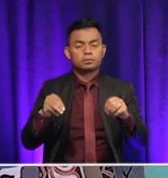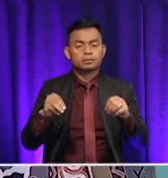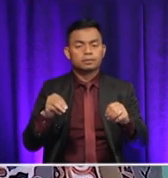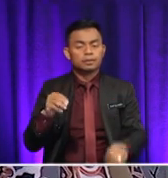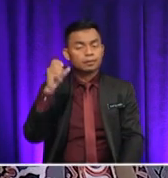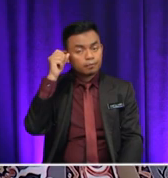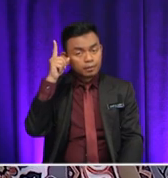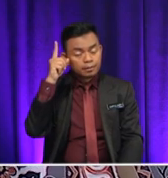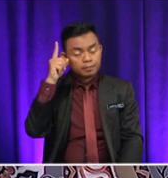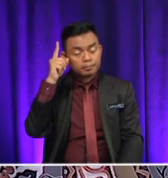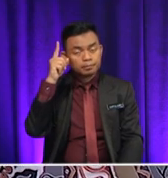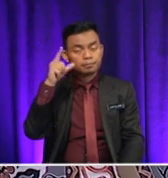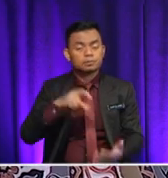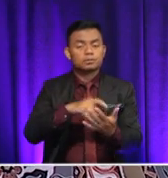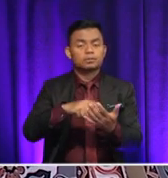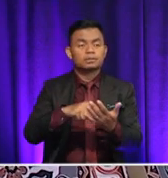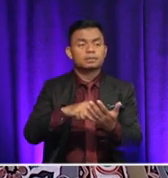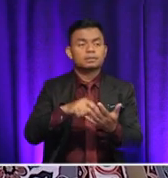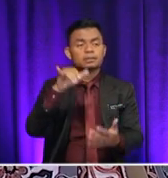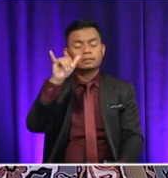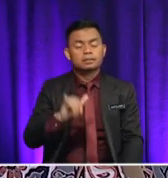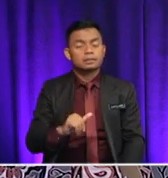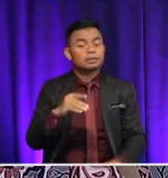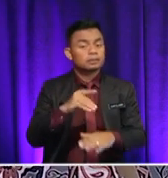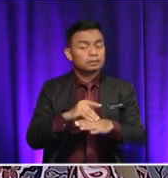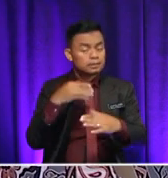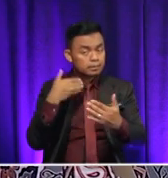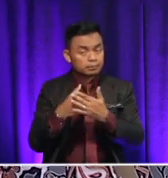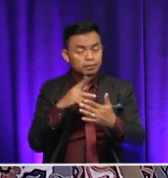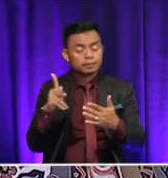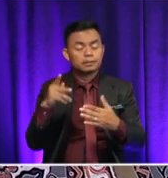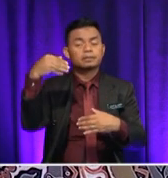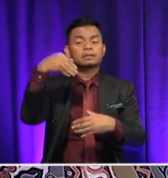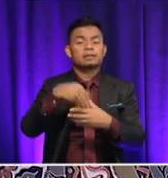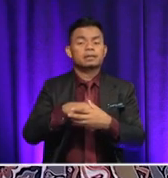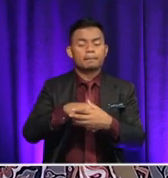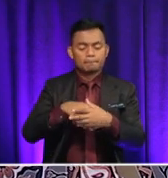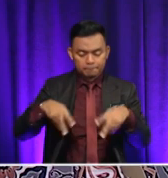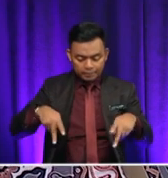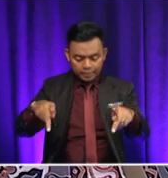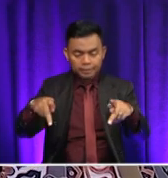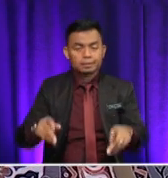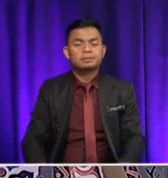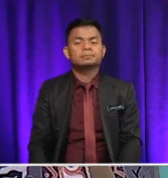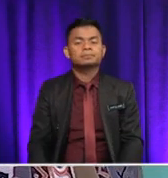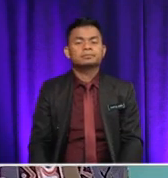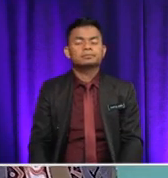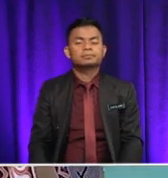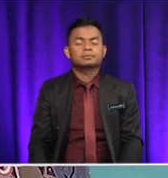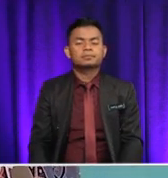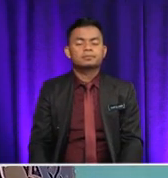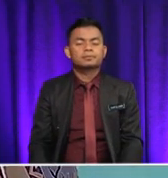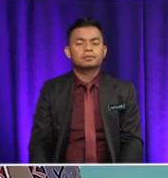disampaikan dalam pembangunan tersebut oke oke beberapa aspek penting